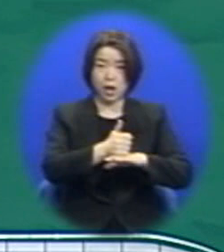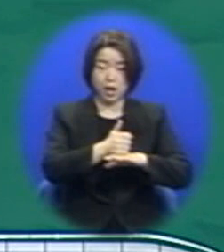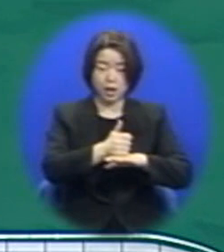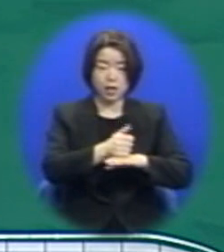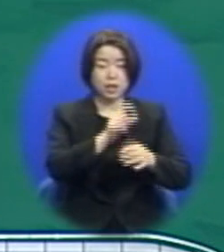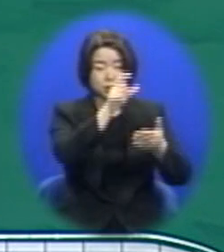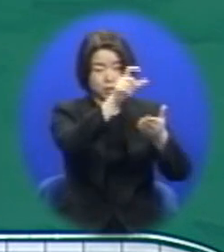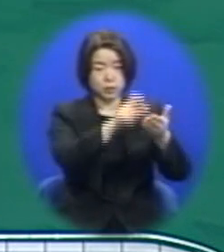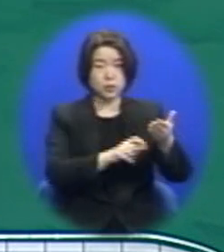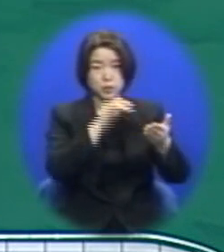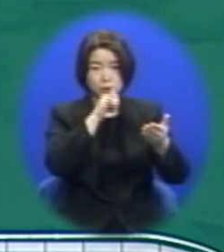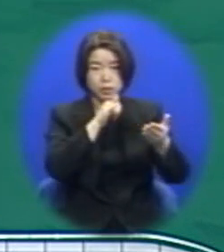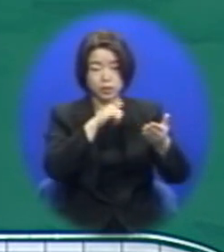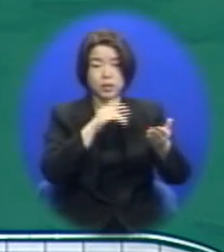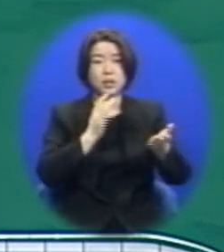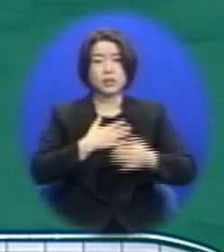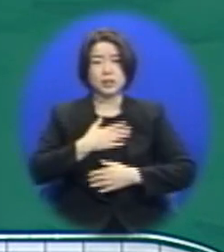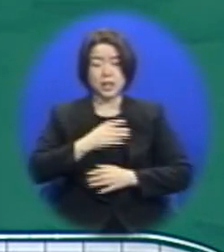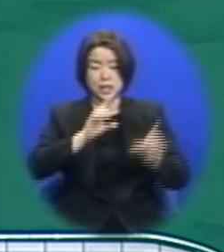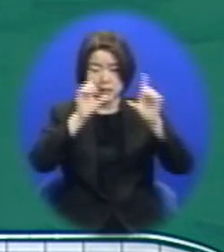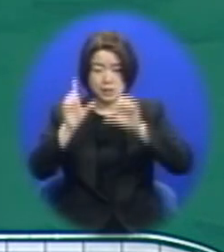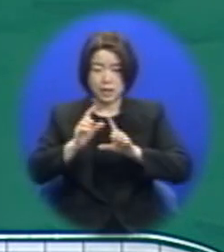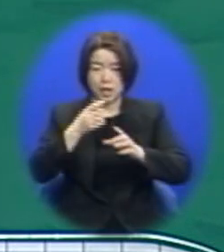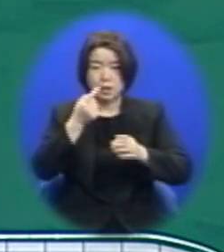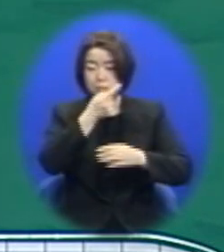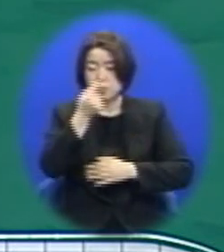살았던 간증을 거기다가 올리자고 했어요.